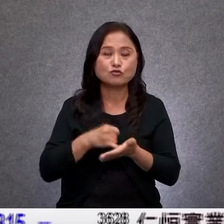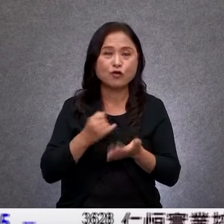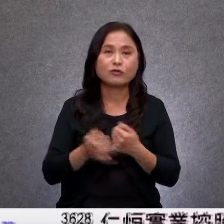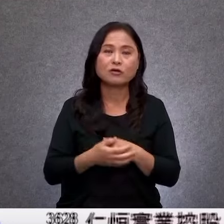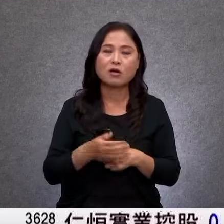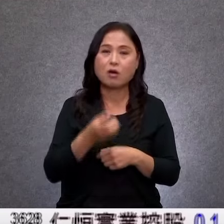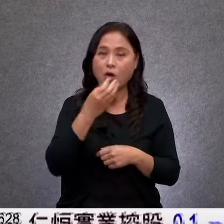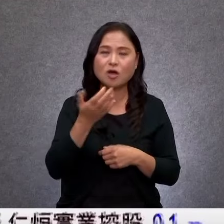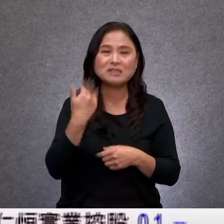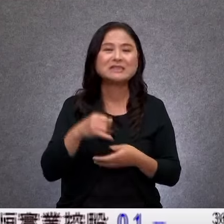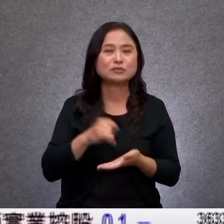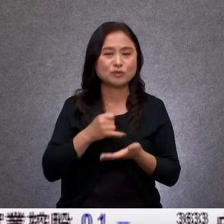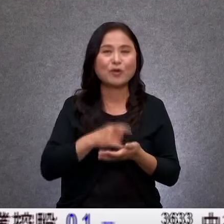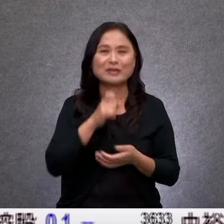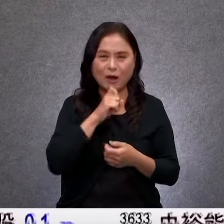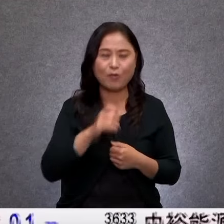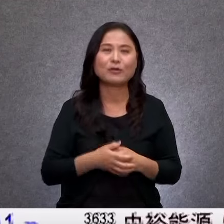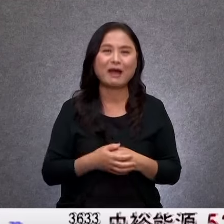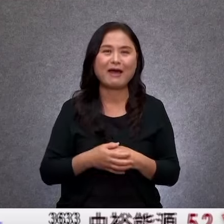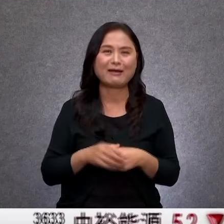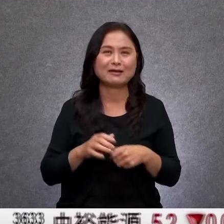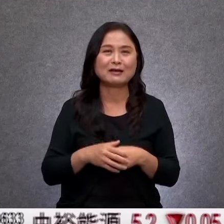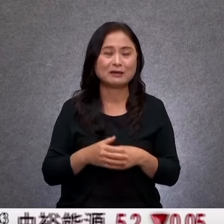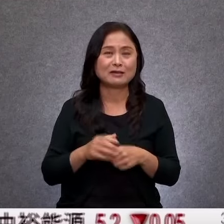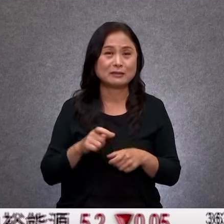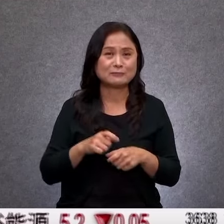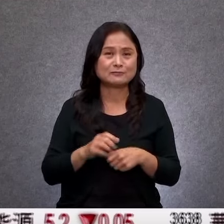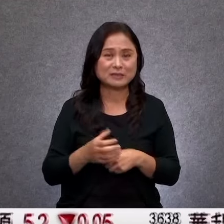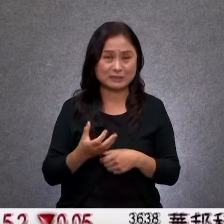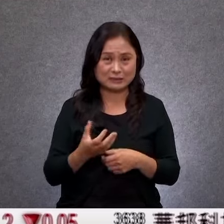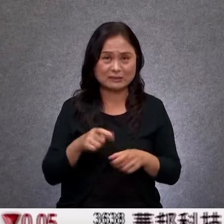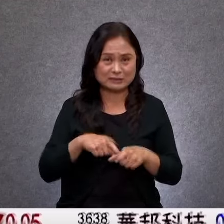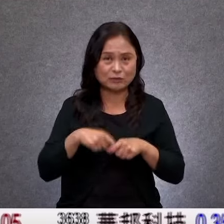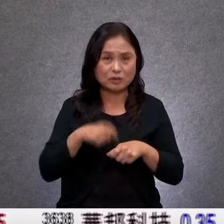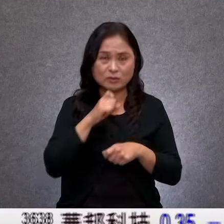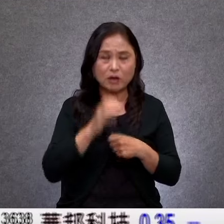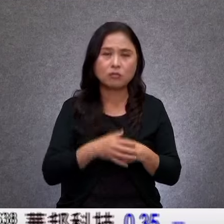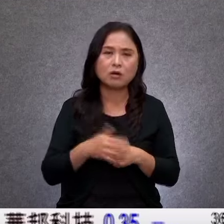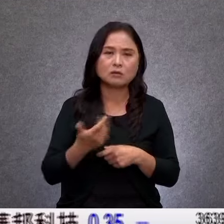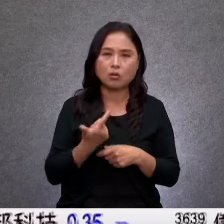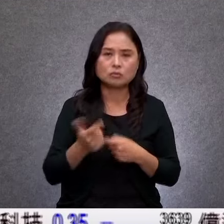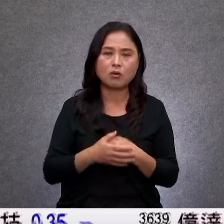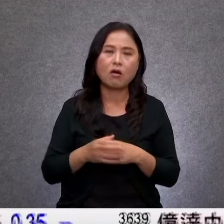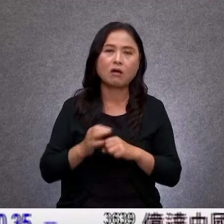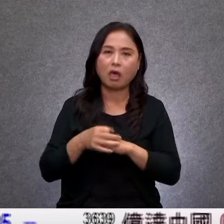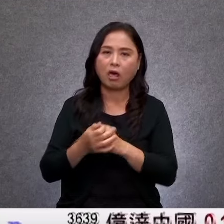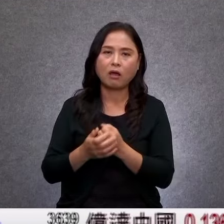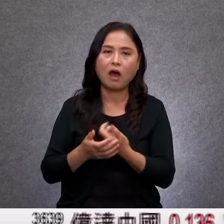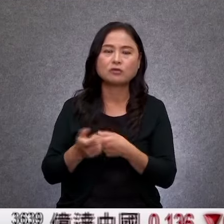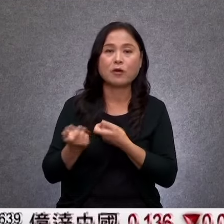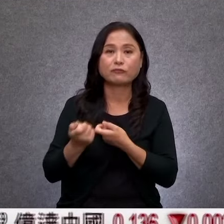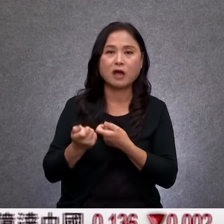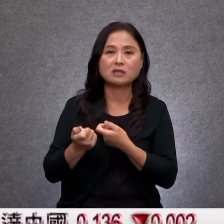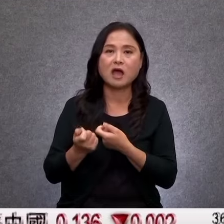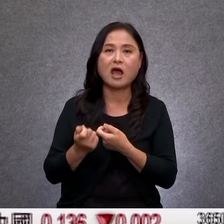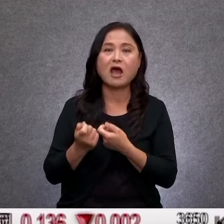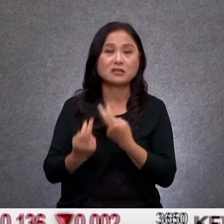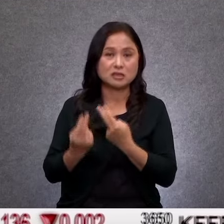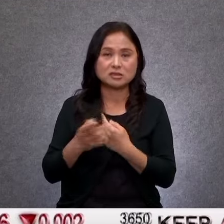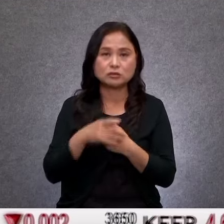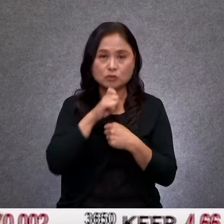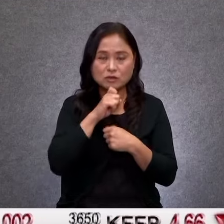酒店的房租的税呢，香港以前有收开的。其实你环顾全世界的主要的城市，包括邻